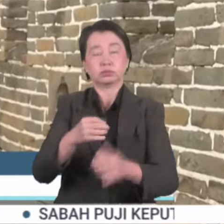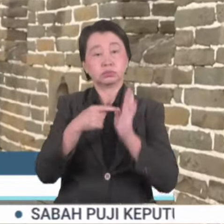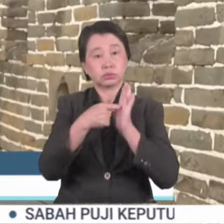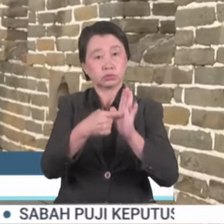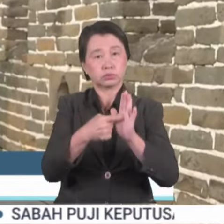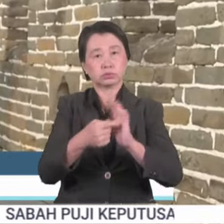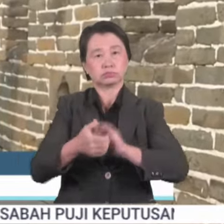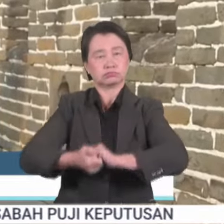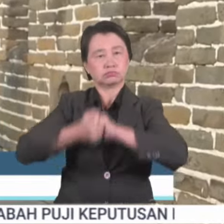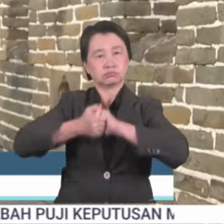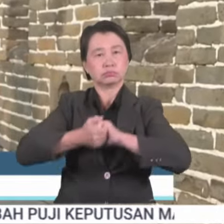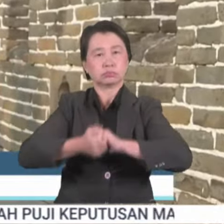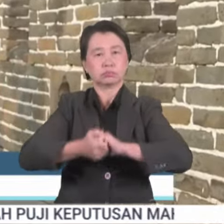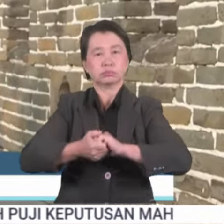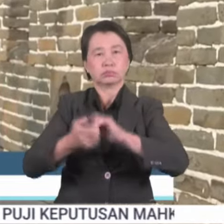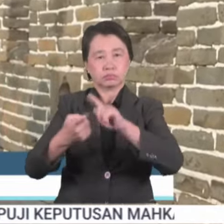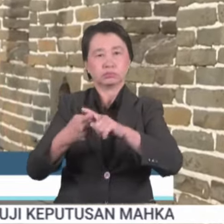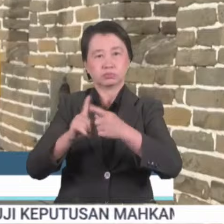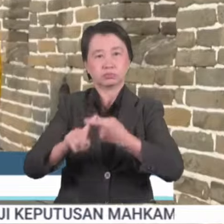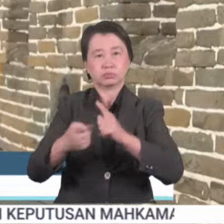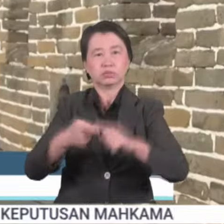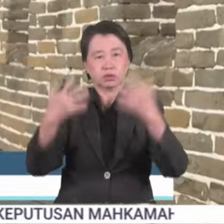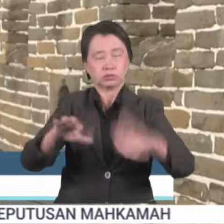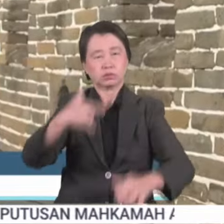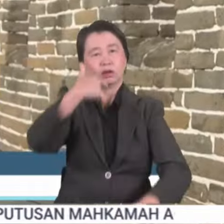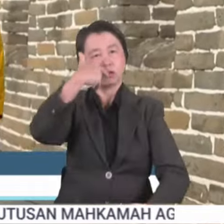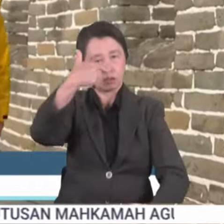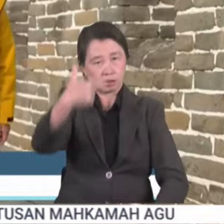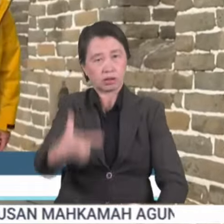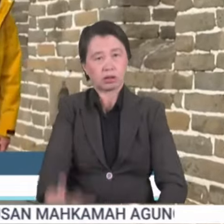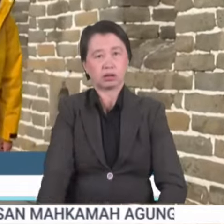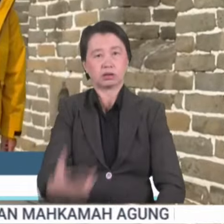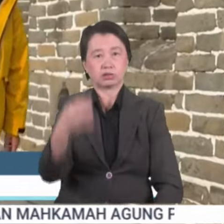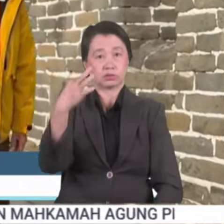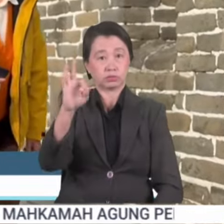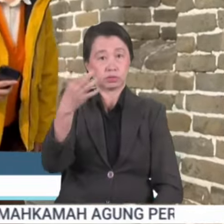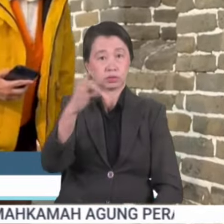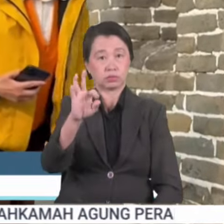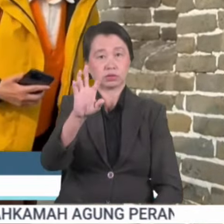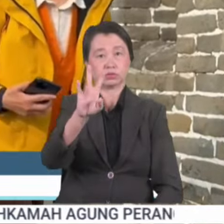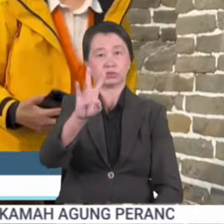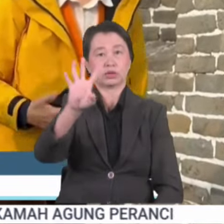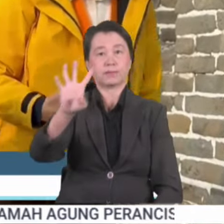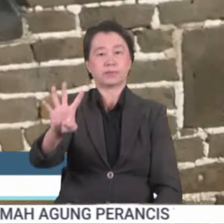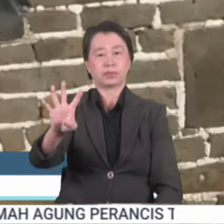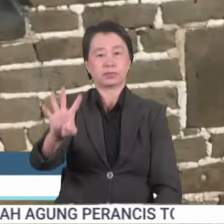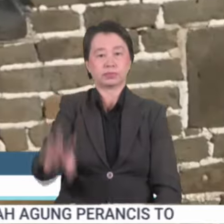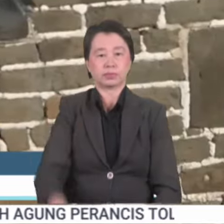menggambarkan keakraban tali persahabatan yang sudah pun terjalin sejak 1974.